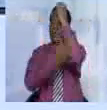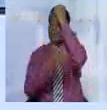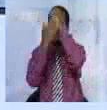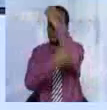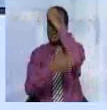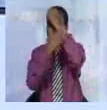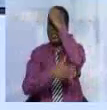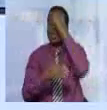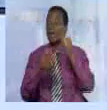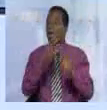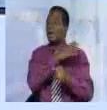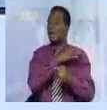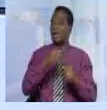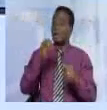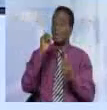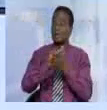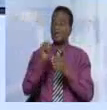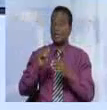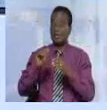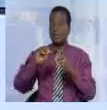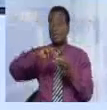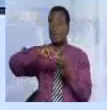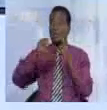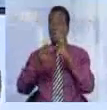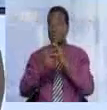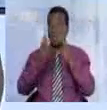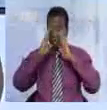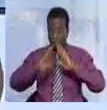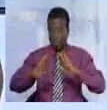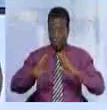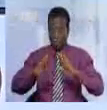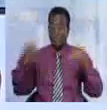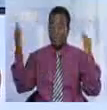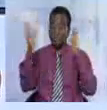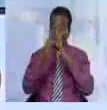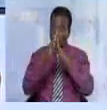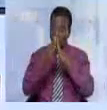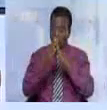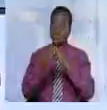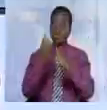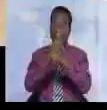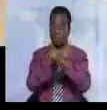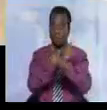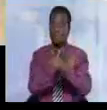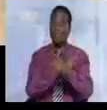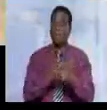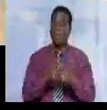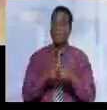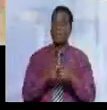célébration placée sous le signe de la paix, de retrouvailles et de développement pour la localité. Thérèse Tapeyoué.